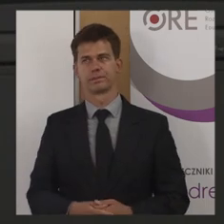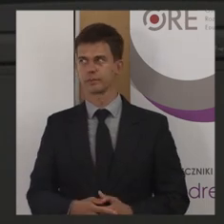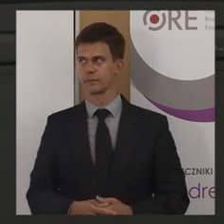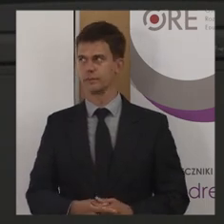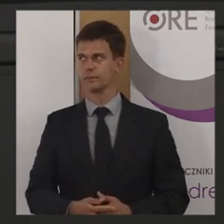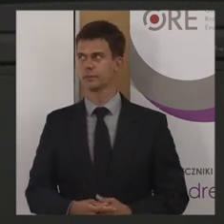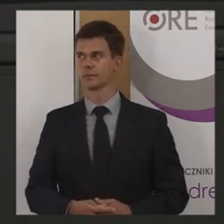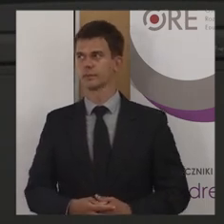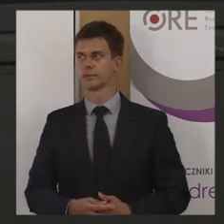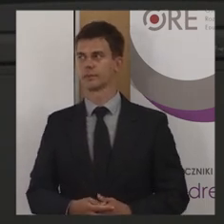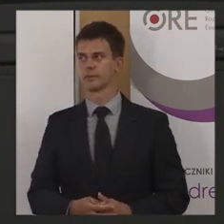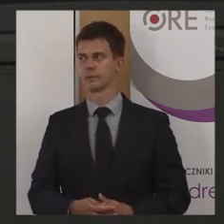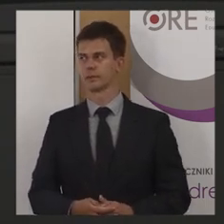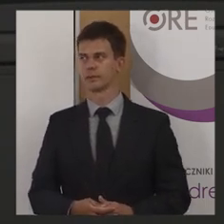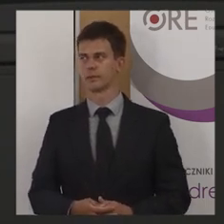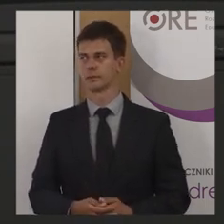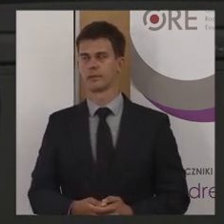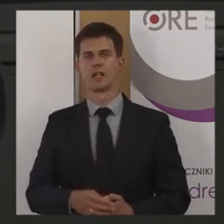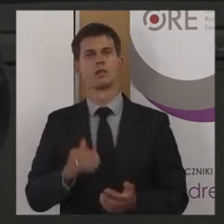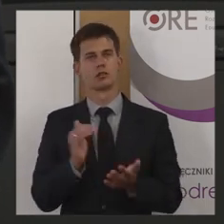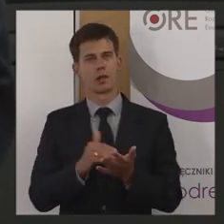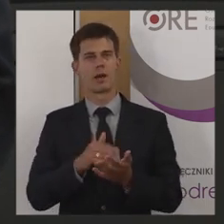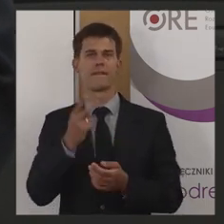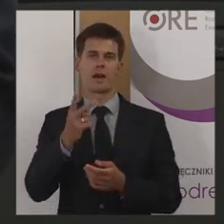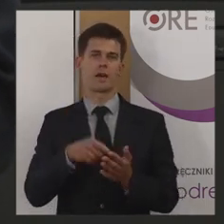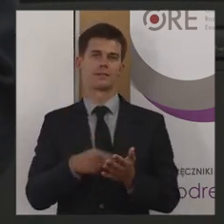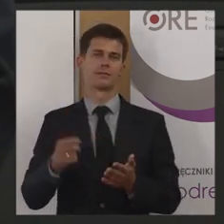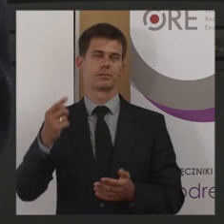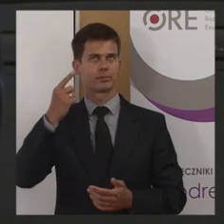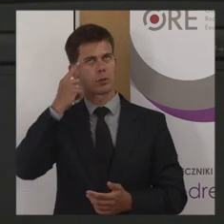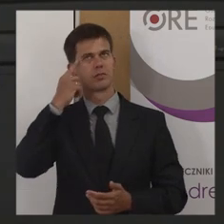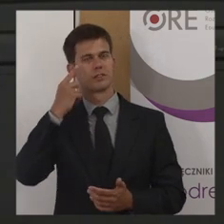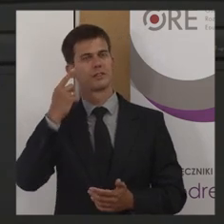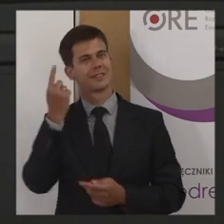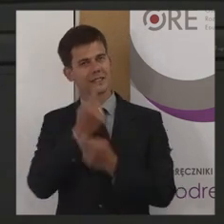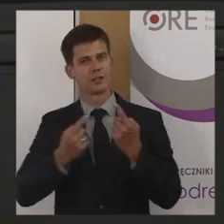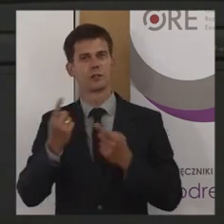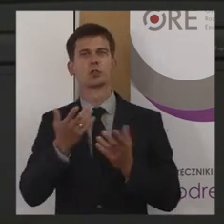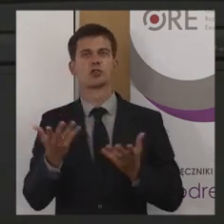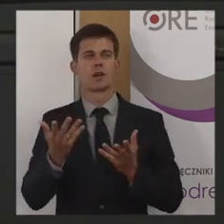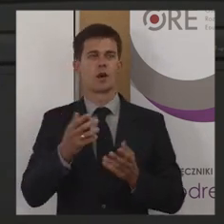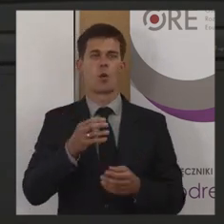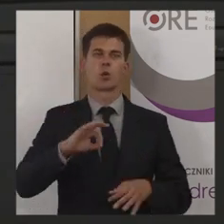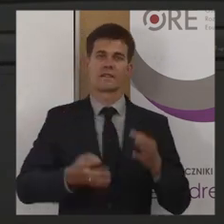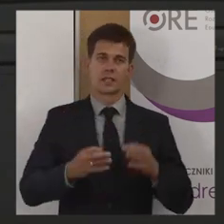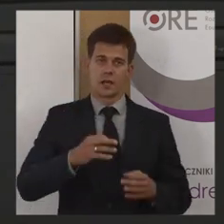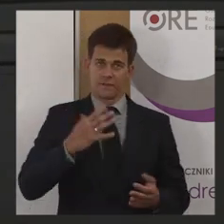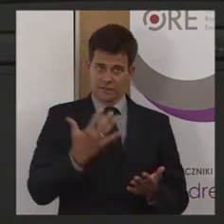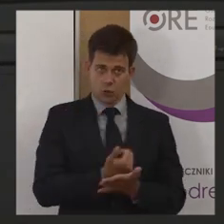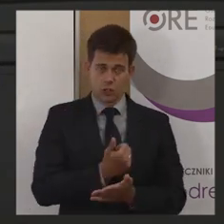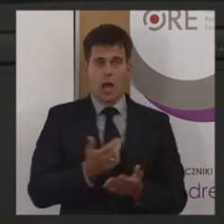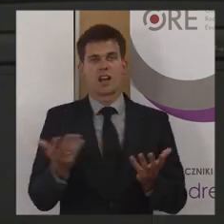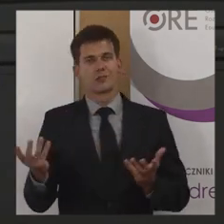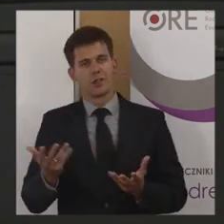projektowania uniwersalnego, ale naprawdę trzeba się zastanowić, gdzie to projektowanie uniwersalne możemy wykorzystać, a gdzie działamy w pewnej